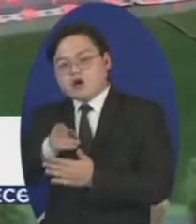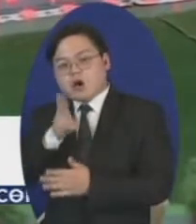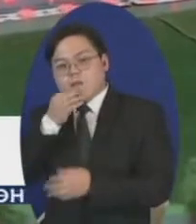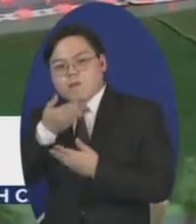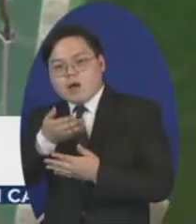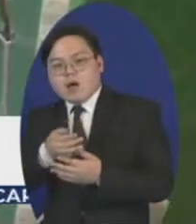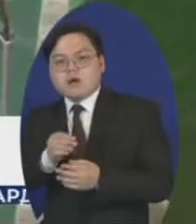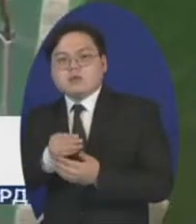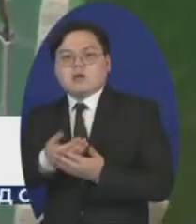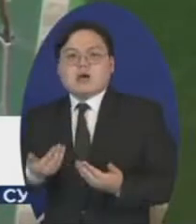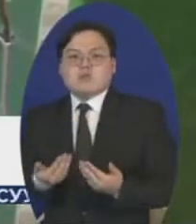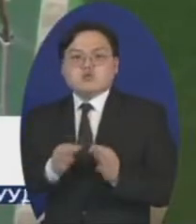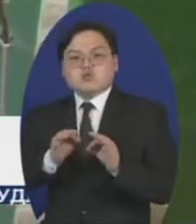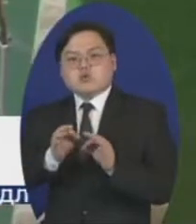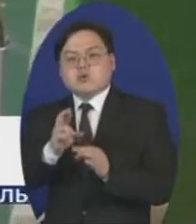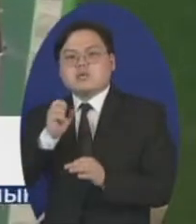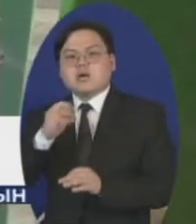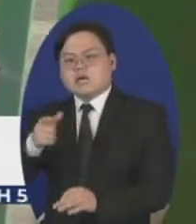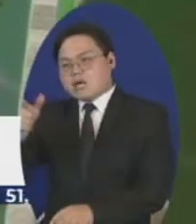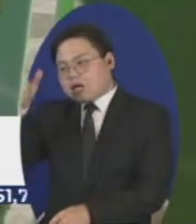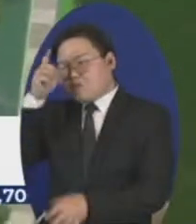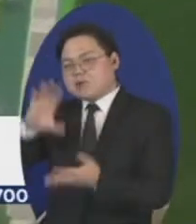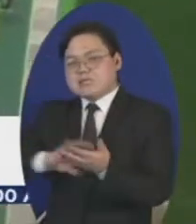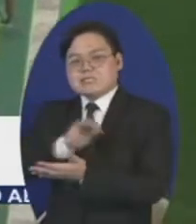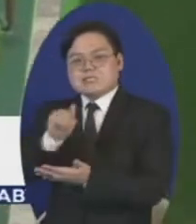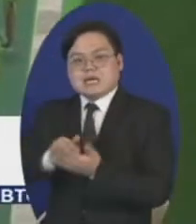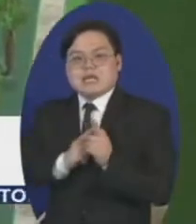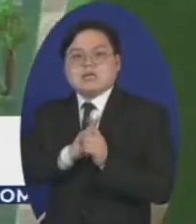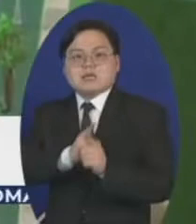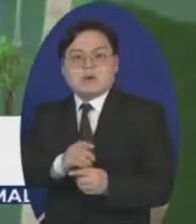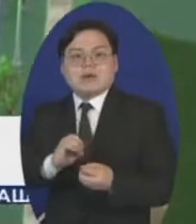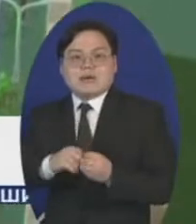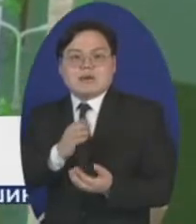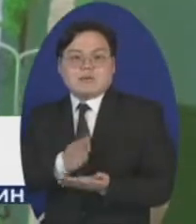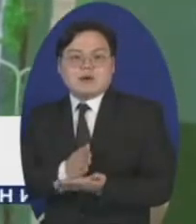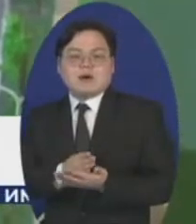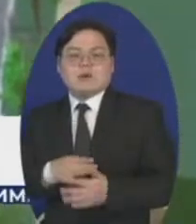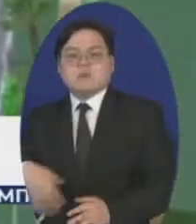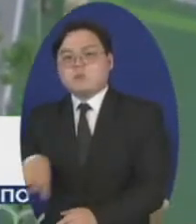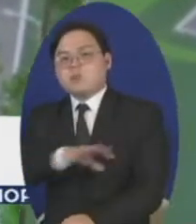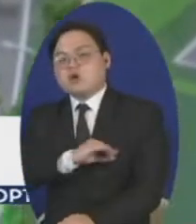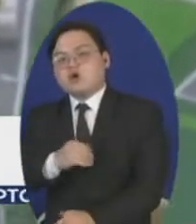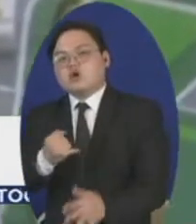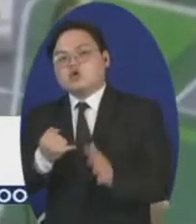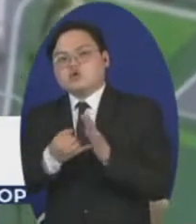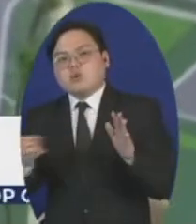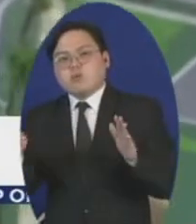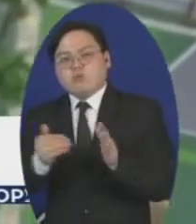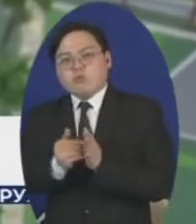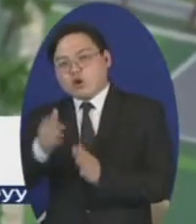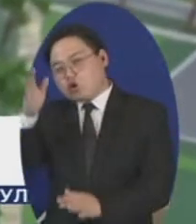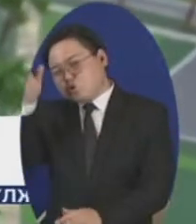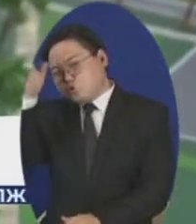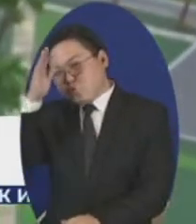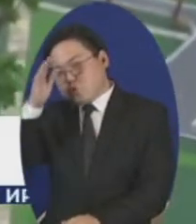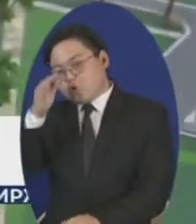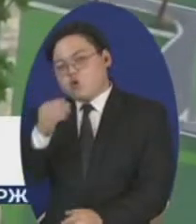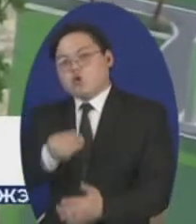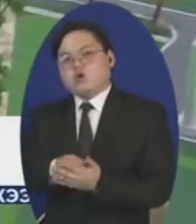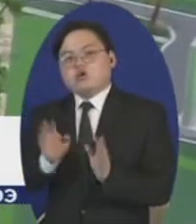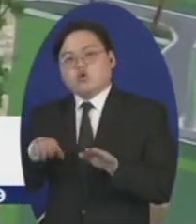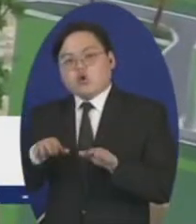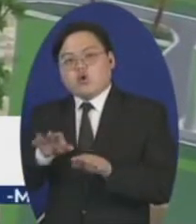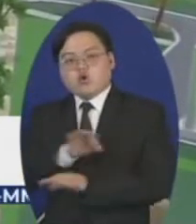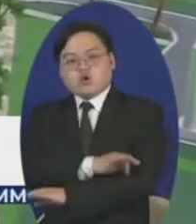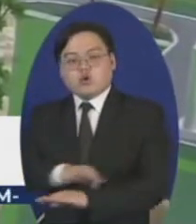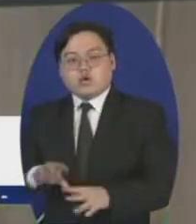Германы технологиг оруулж ирсэн нутгшуудад ажиллаж байна. Тэгээд одоо бид нэр 600 мянган шуурны хадцлыг хэрэгжүүлээд